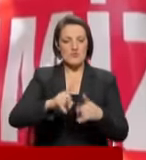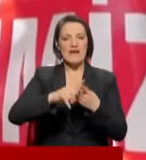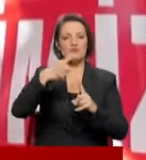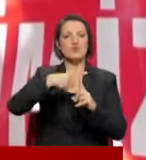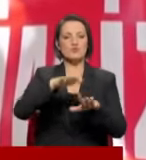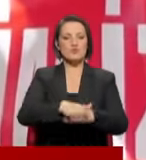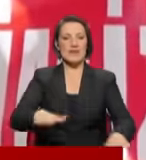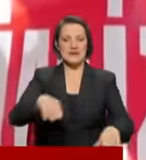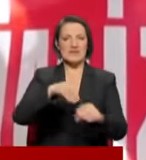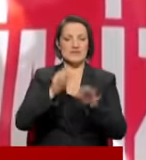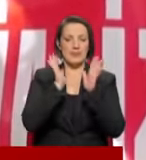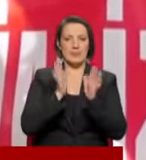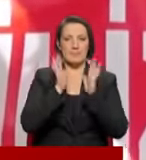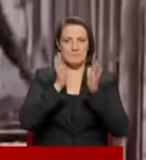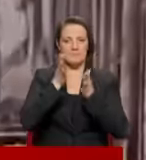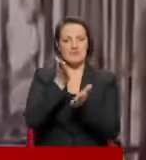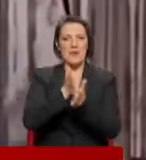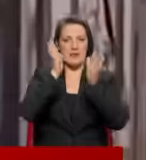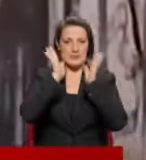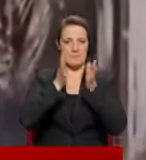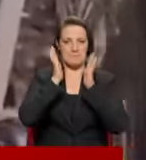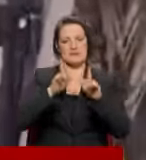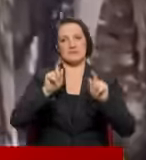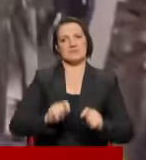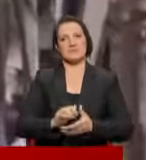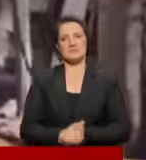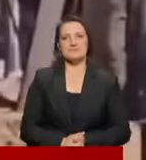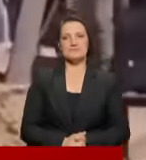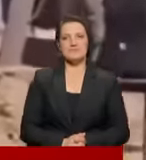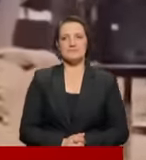torunları için gıyabi cenaze namazı kılındı.